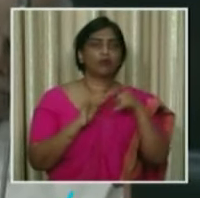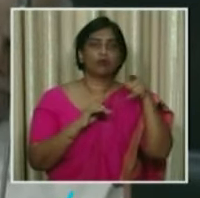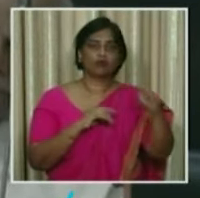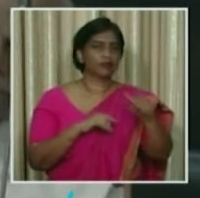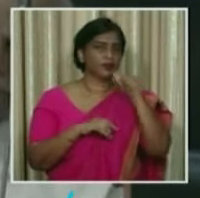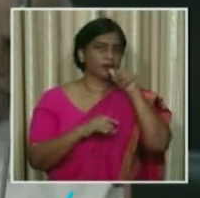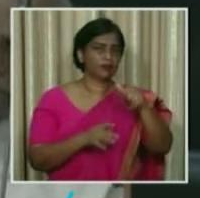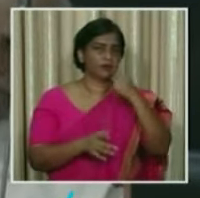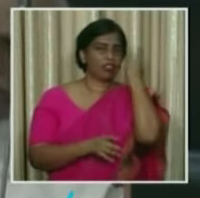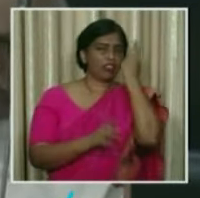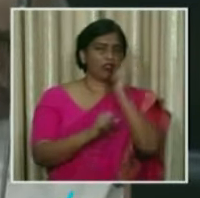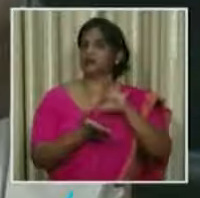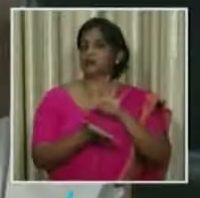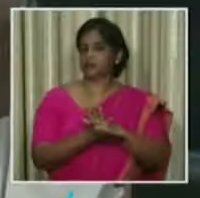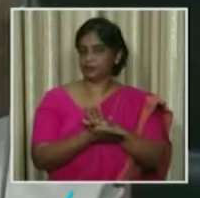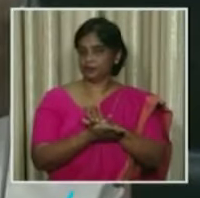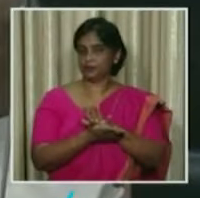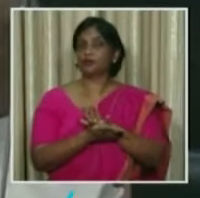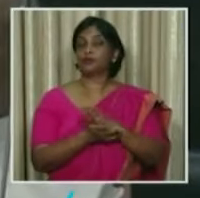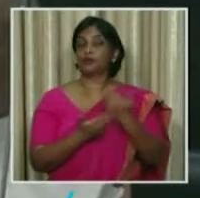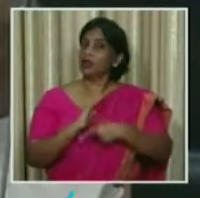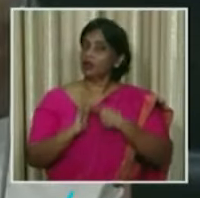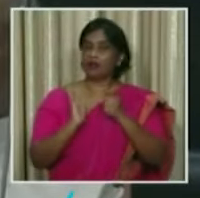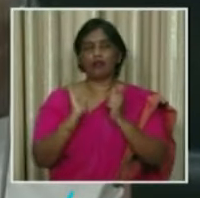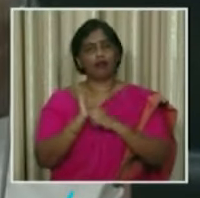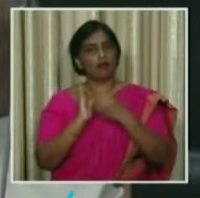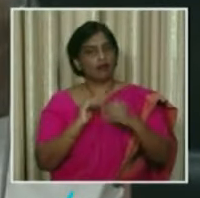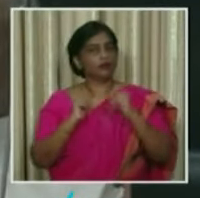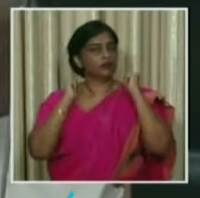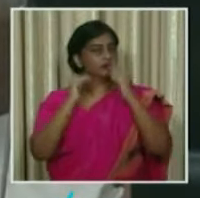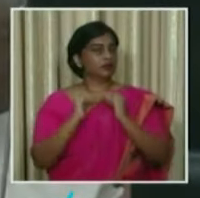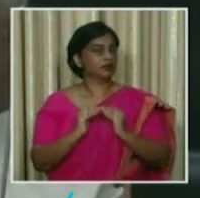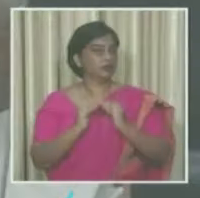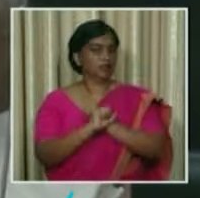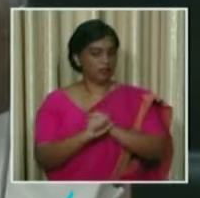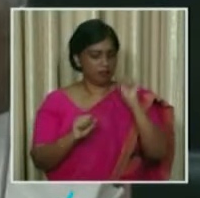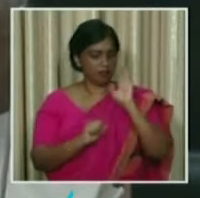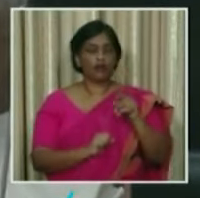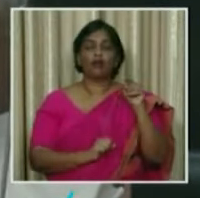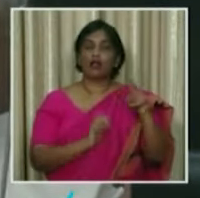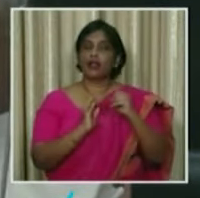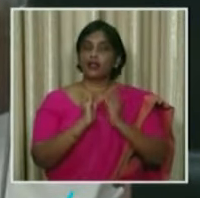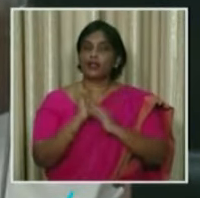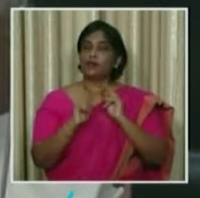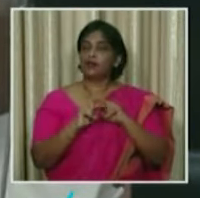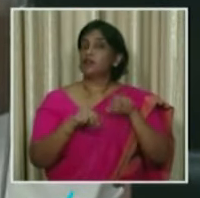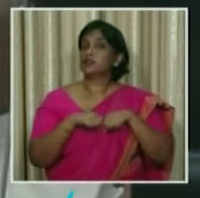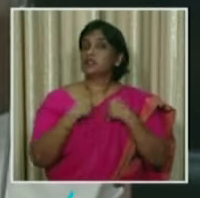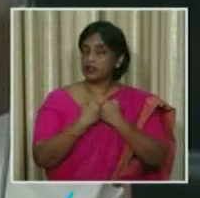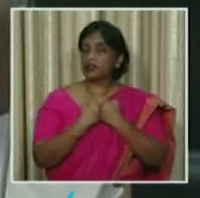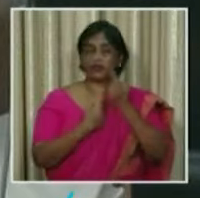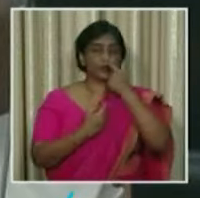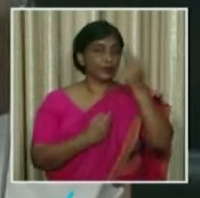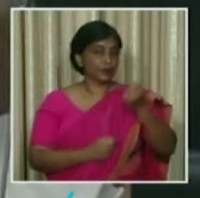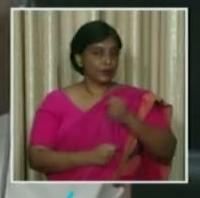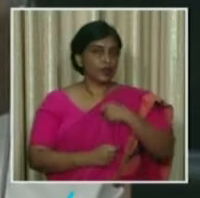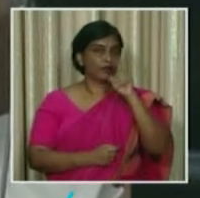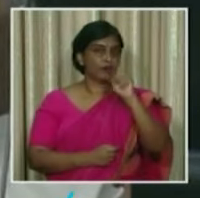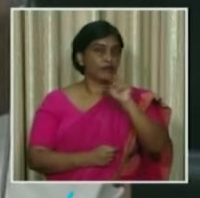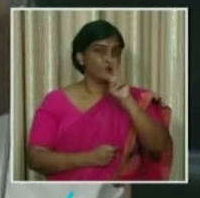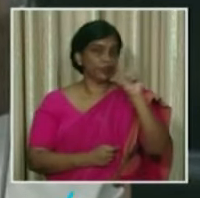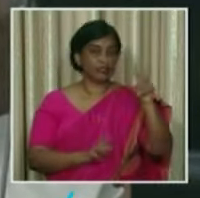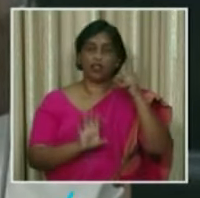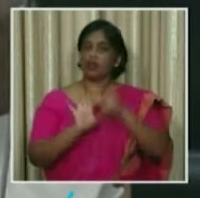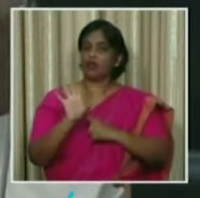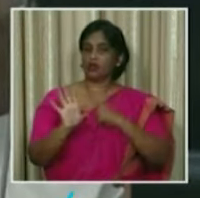කිසිදු අවබෝධයක් නැති බව පමණයි. අපේ රටේ ණය ස්ථිරසරභාවයක් නොමැති බව IMF සංවිධානයේ අපට දැන්වේ 2022